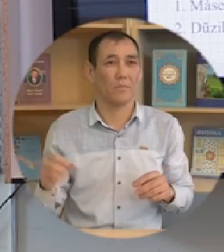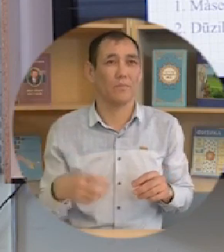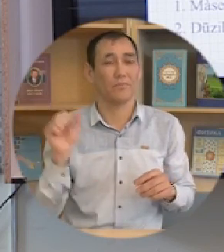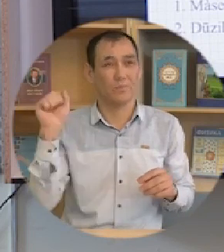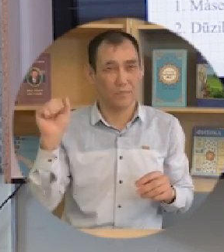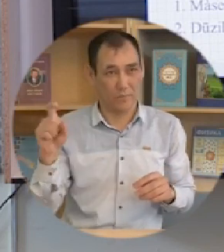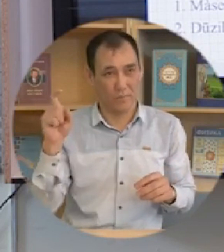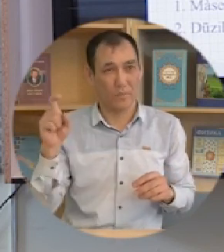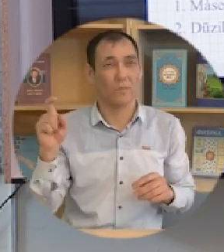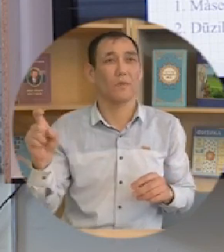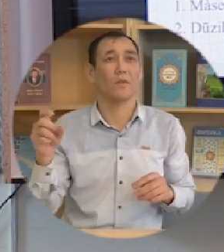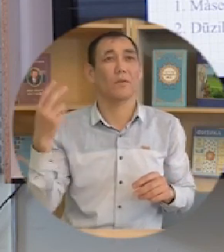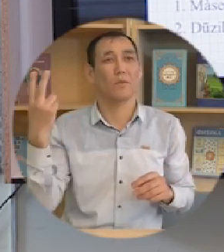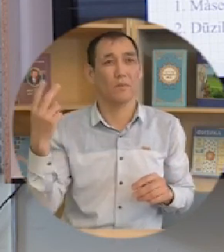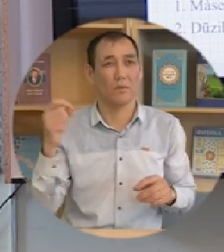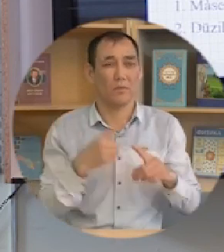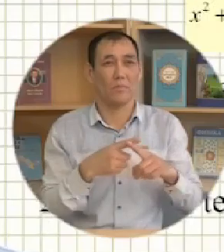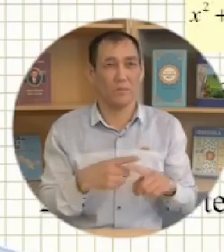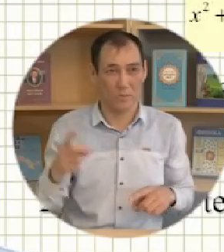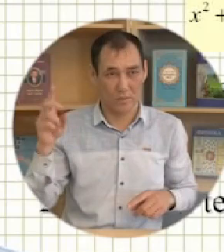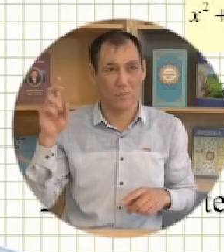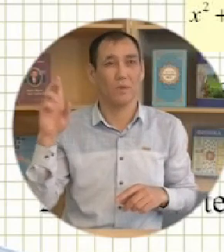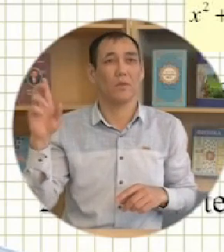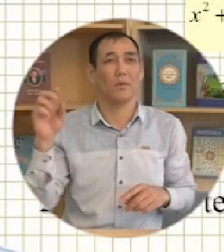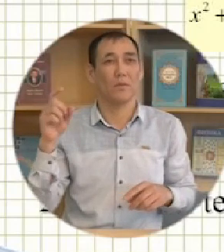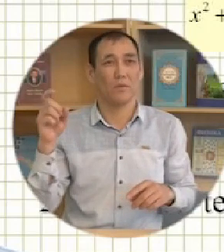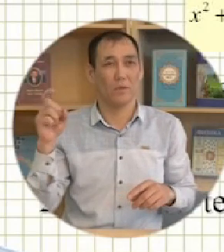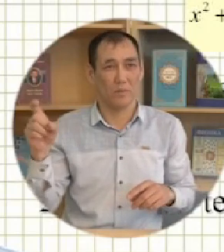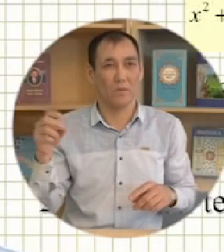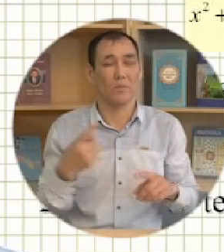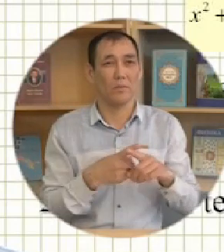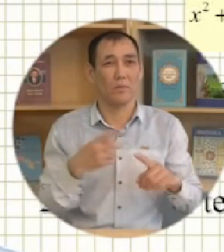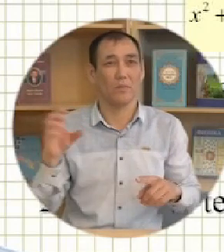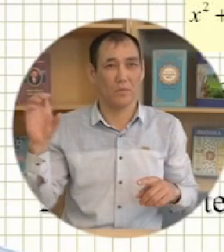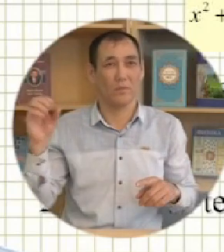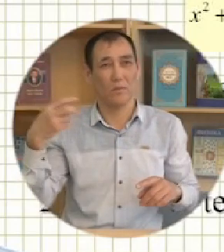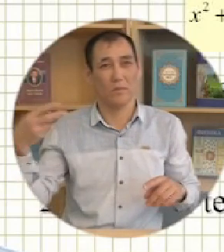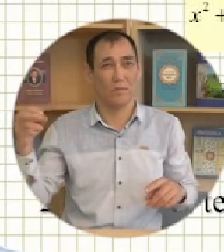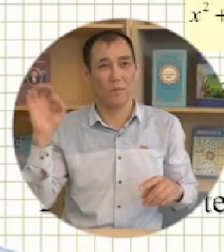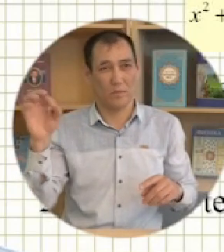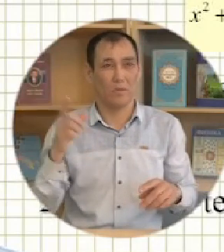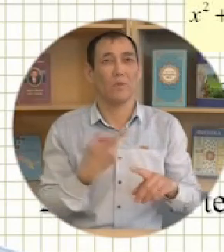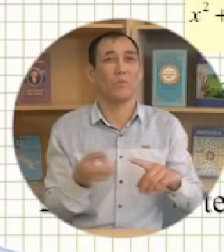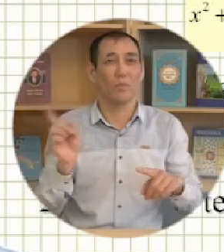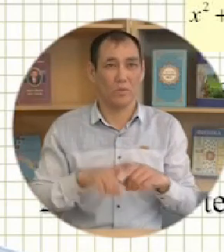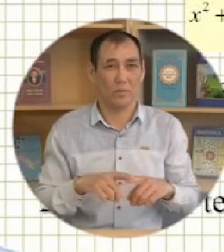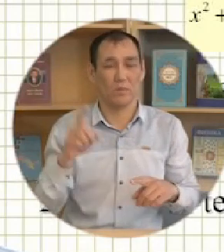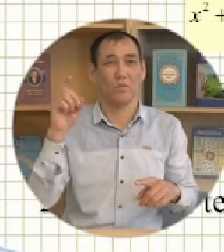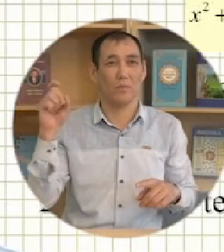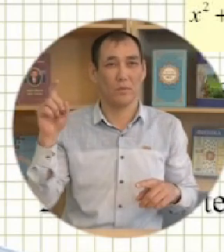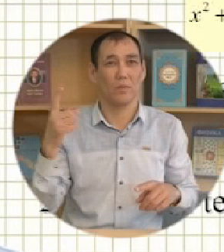АХ квадрат плюс БХ плюс С тең 0 болса,